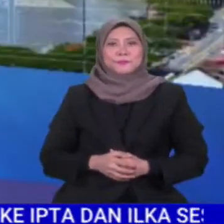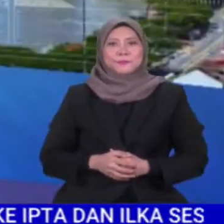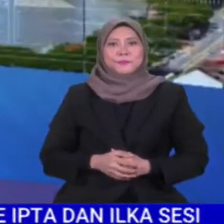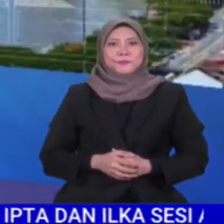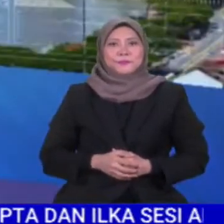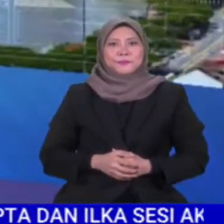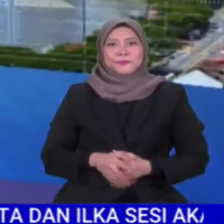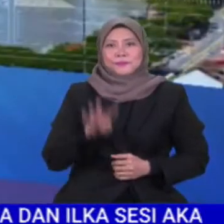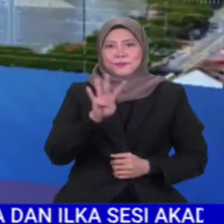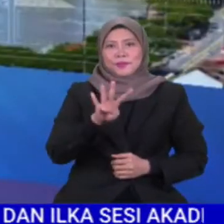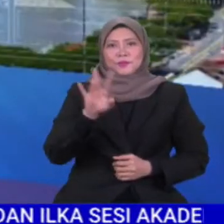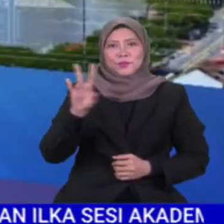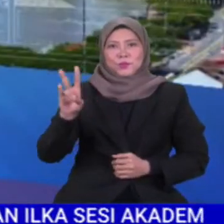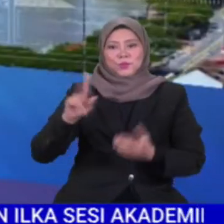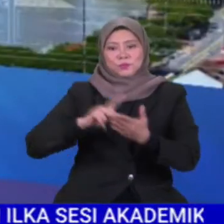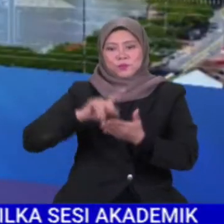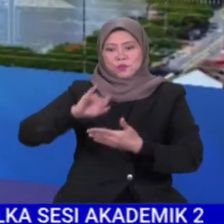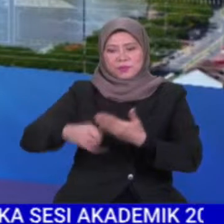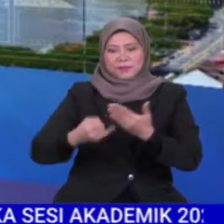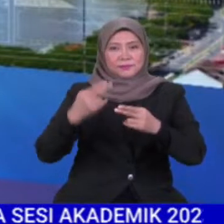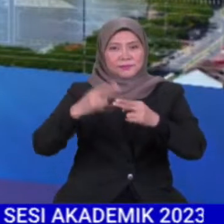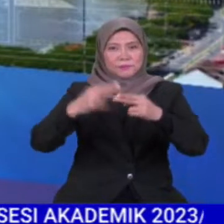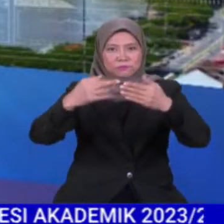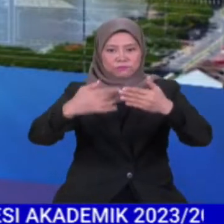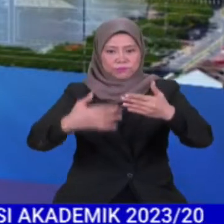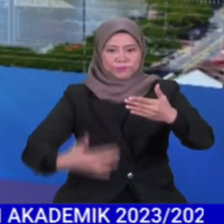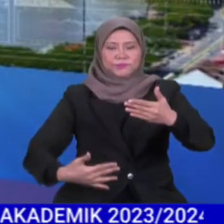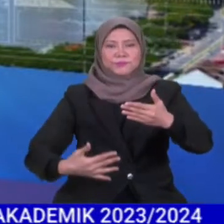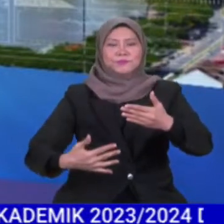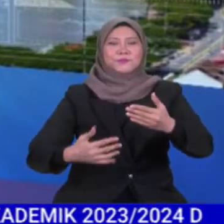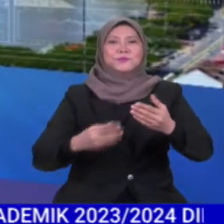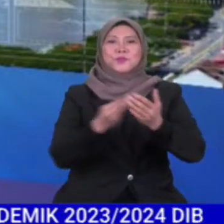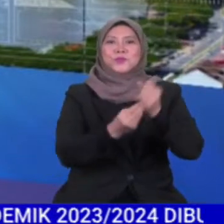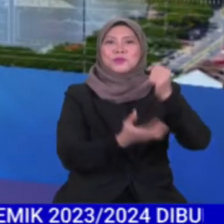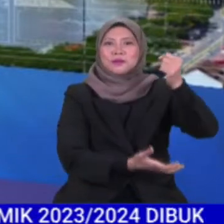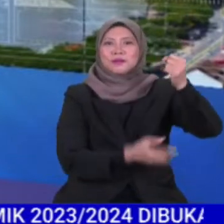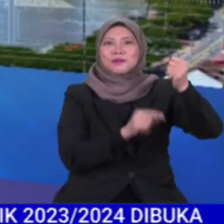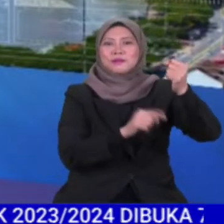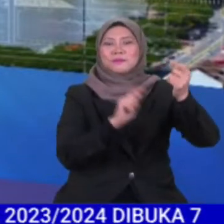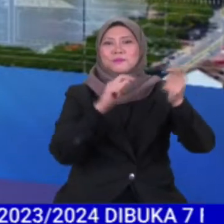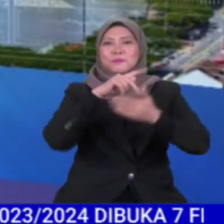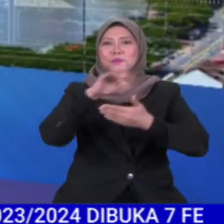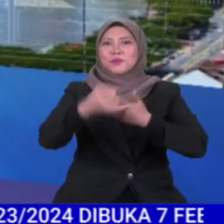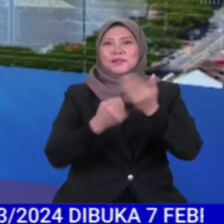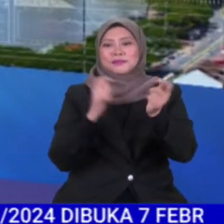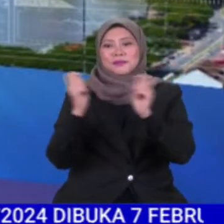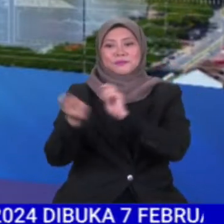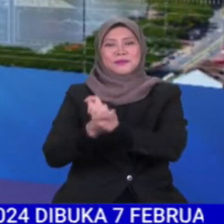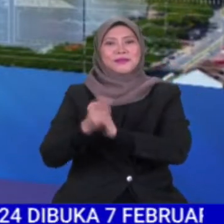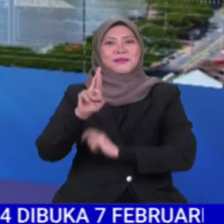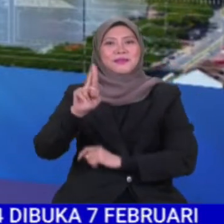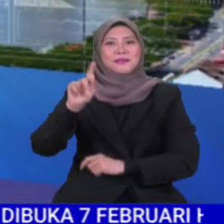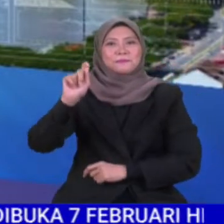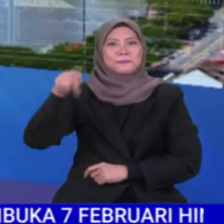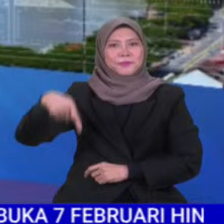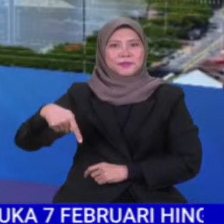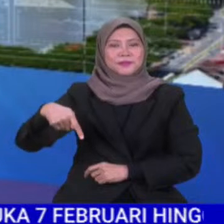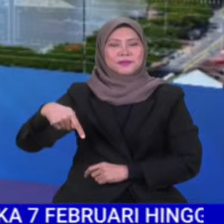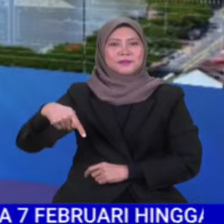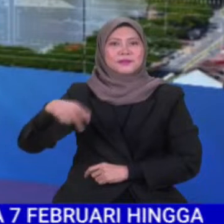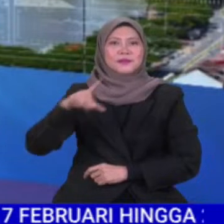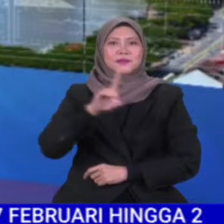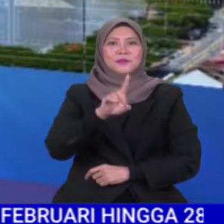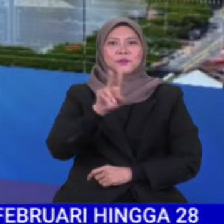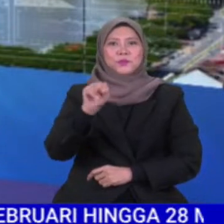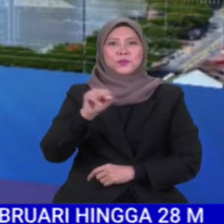Baik, sebanyak 47 buah projek tersenarai untuk dilaksana di bawah peruntukan Projek Transformasi Luar Bandar RTP Dewan Undangan